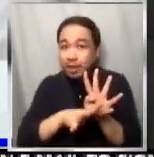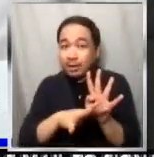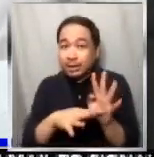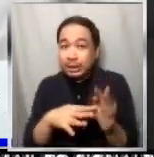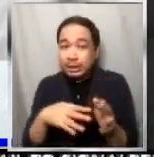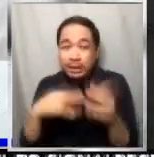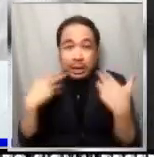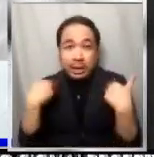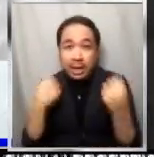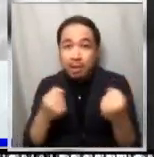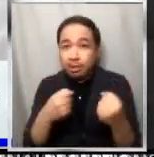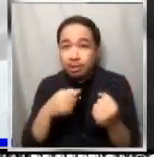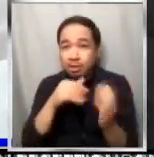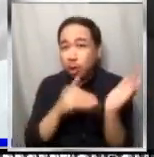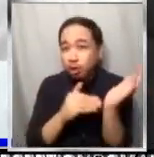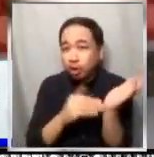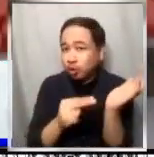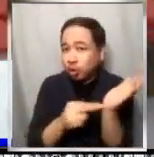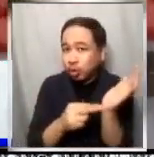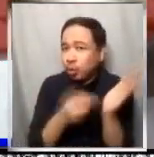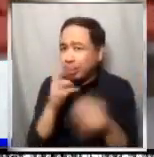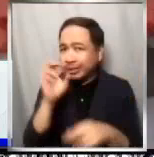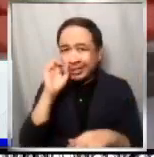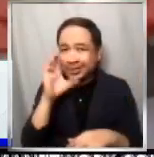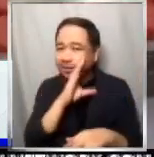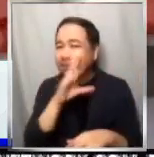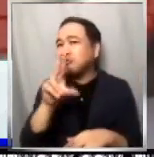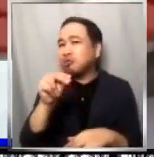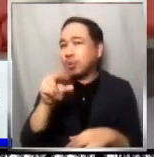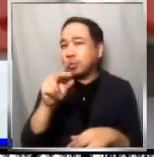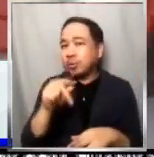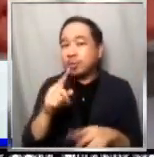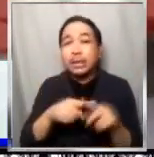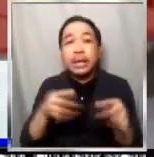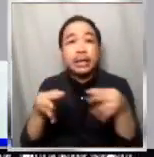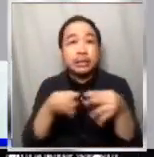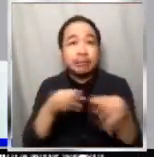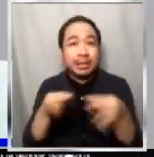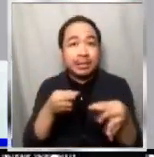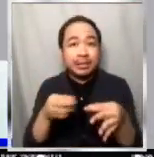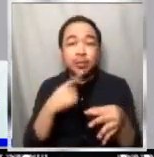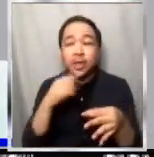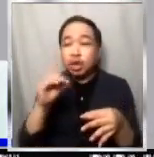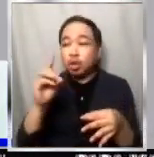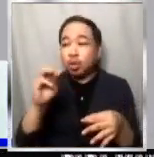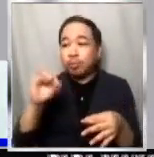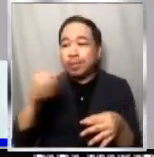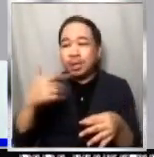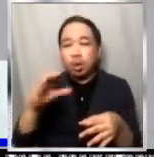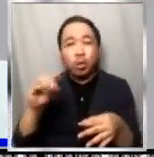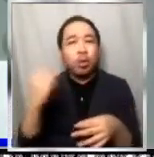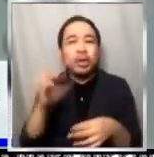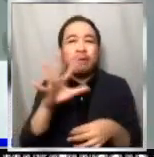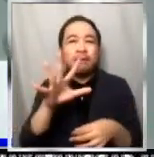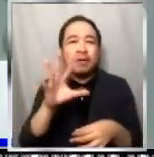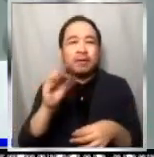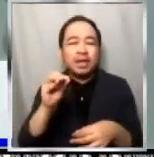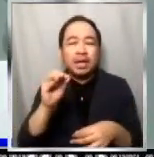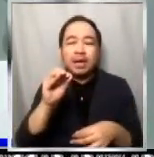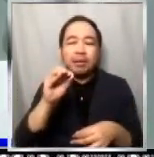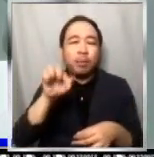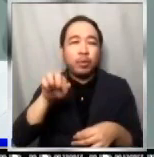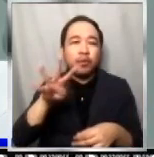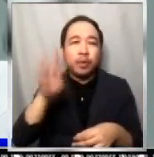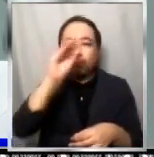Administration Director General Eric Domingo, nasa 50.4% lang kasi ang efficacy rate ng Sinovac para sa mga